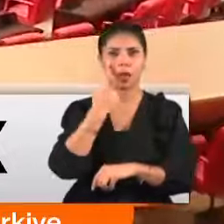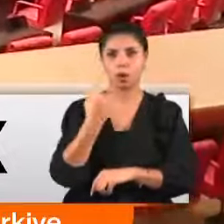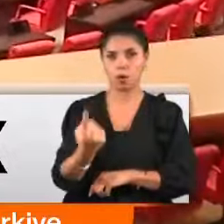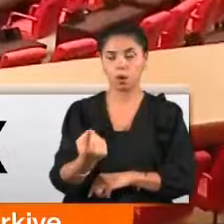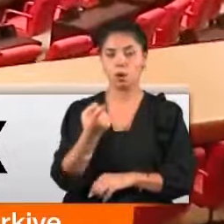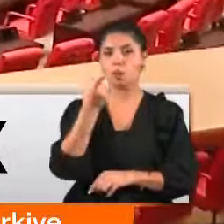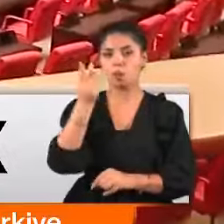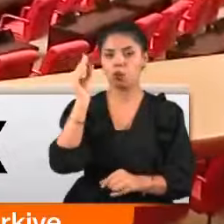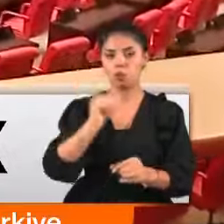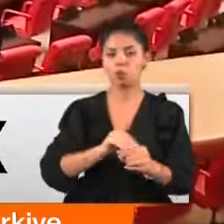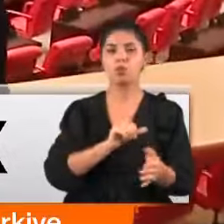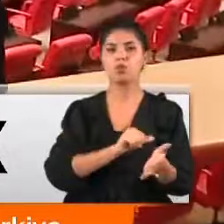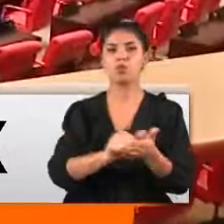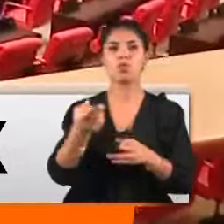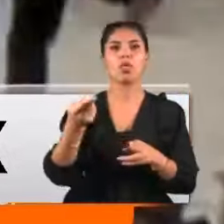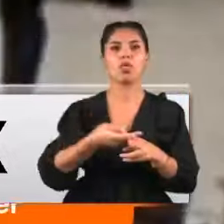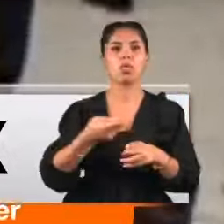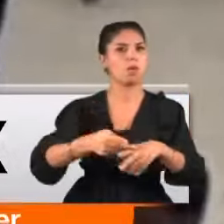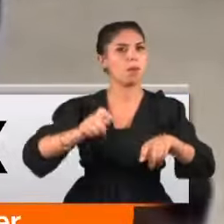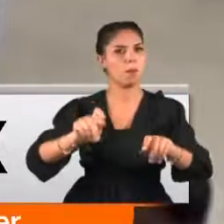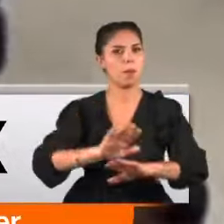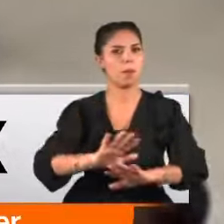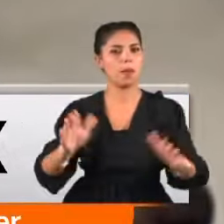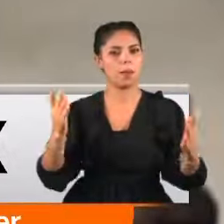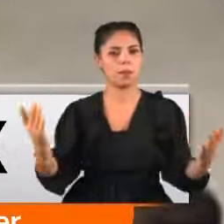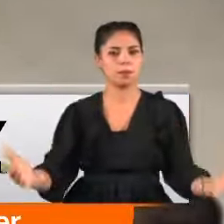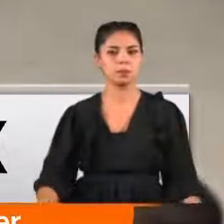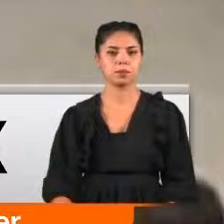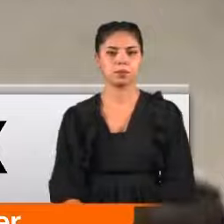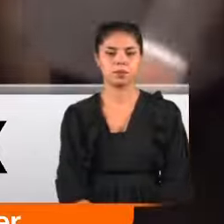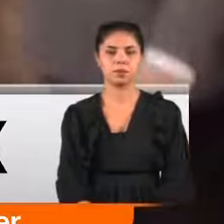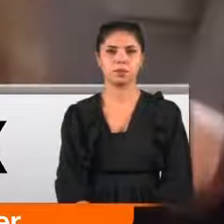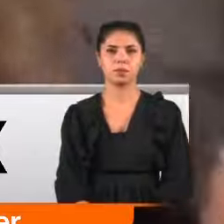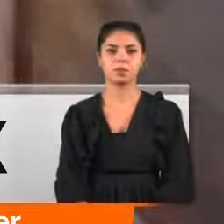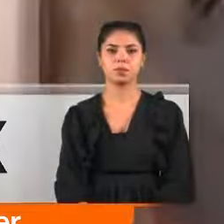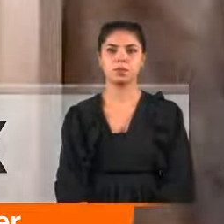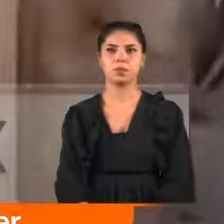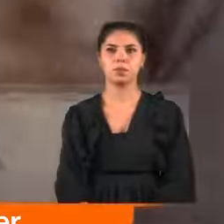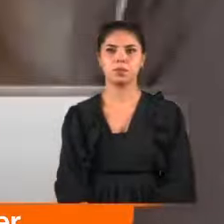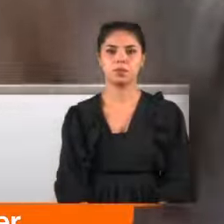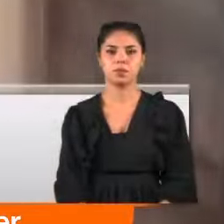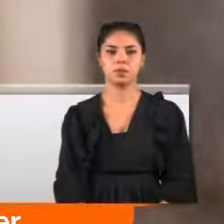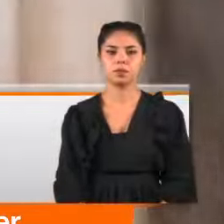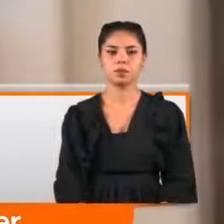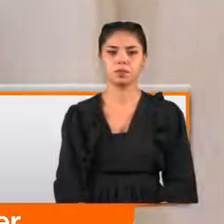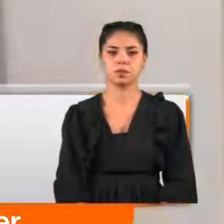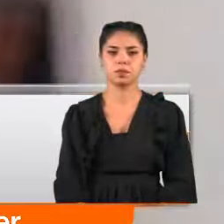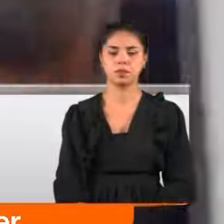Bunun için de tüm tatbikatlar yapıldı. Birleşime 20 dakika ara